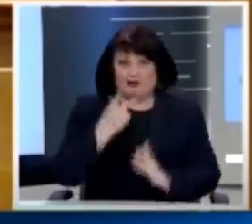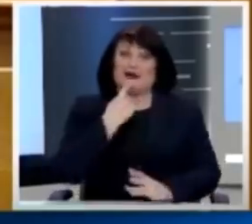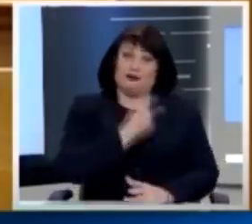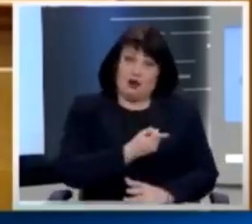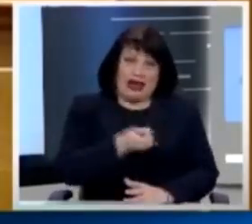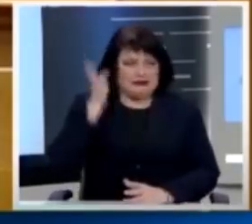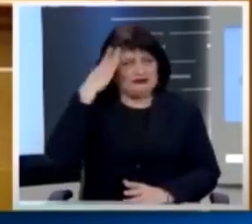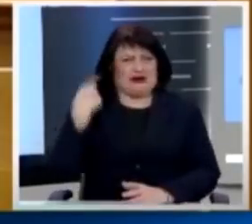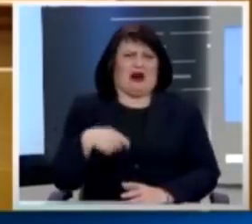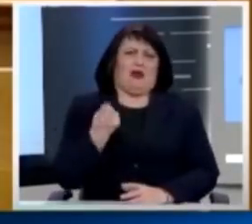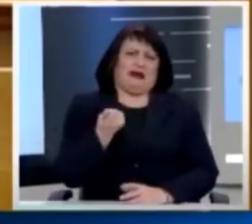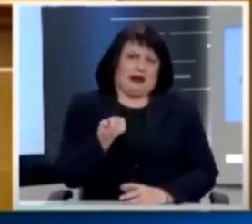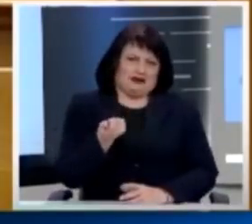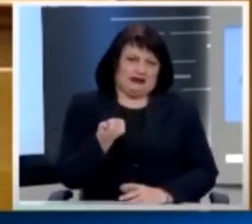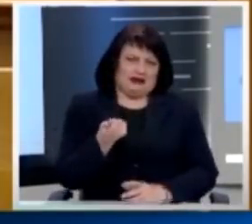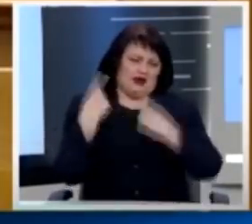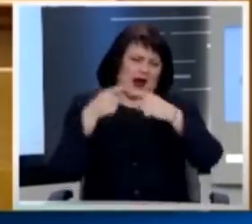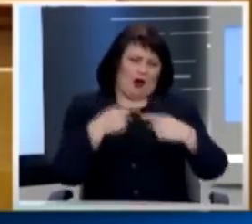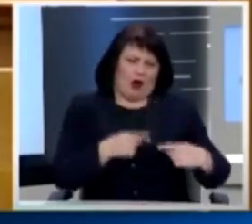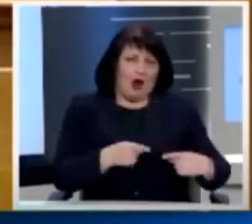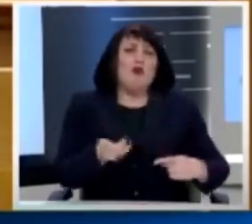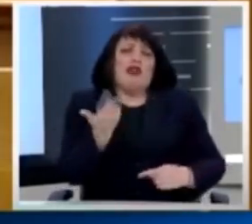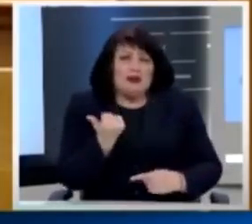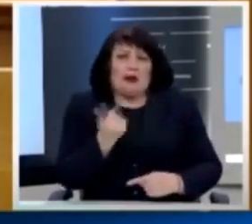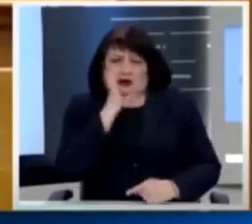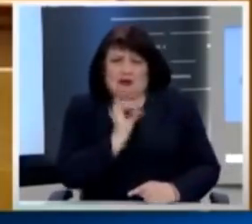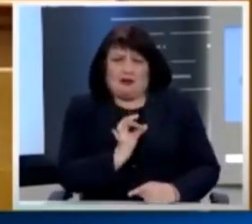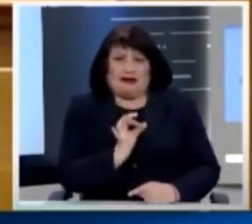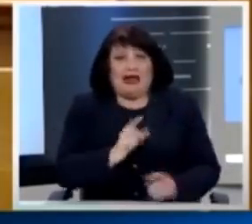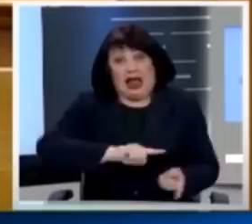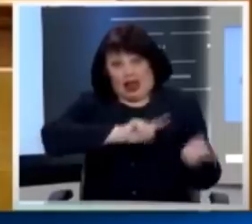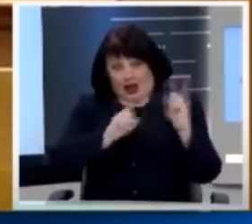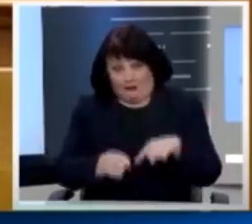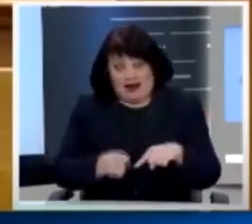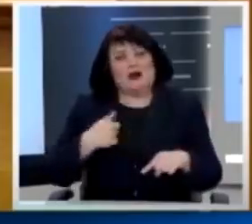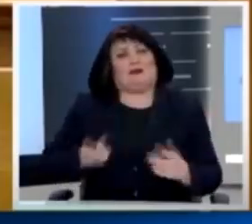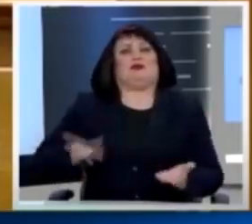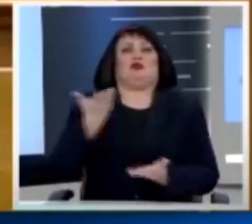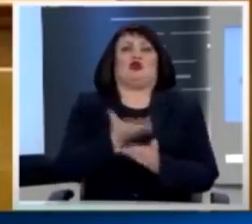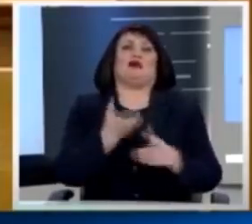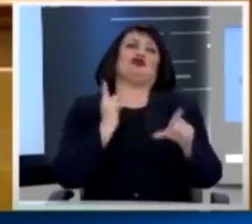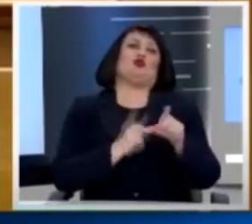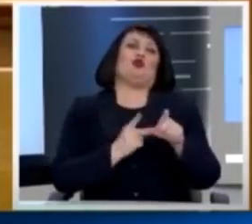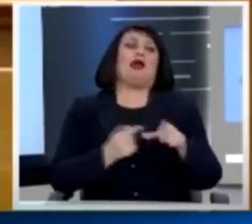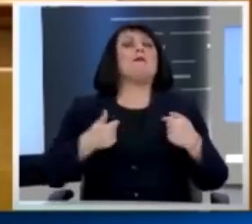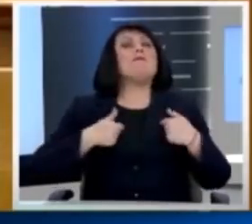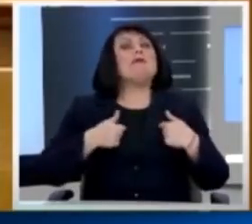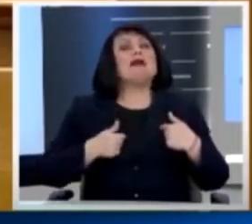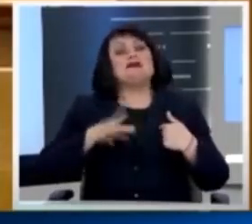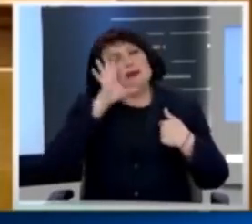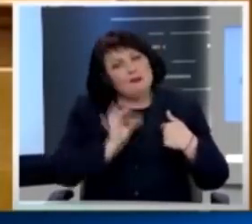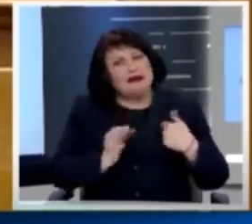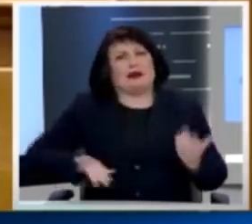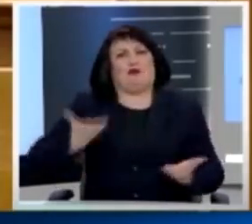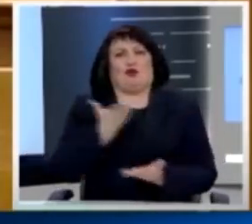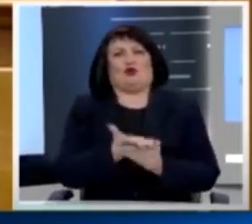ανάπτυξης, με τις διάφορες βέβαια παραλλαγές της, βρίσκεται η πρόταση του ΚΚΕ. Η πρότασή μας είναι